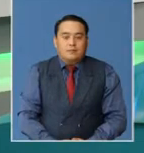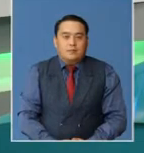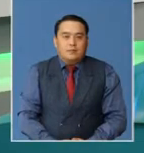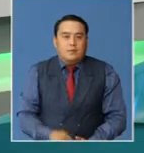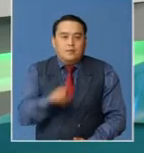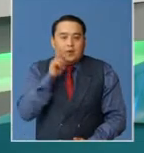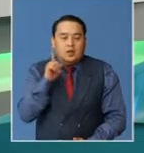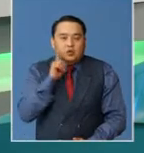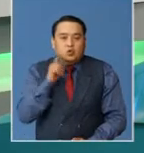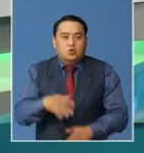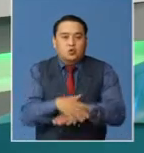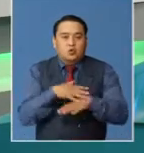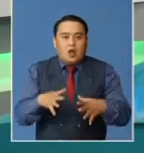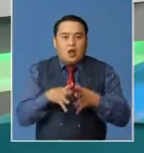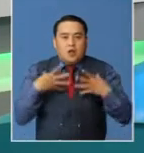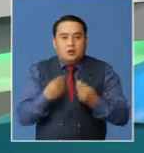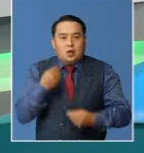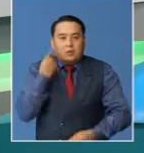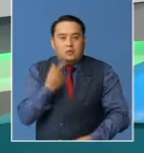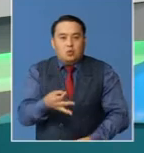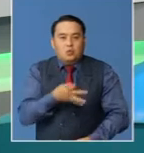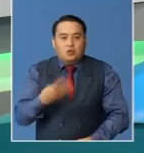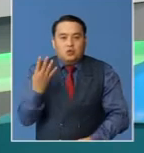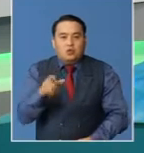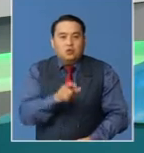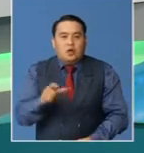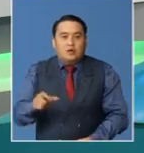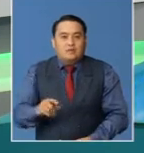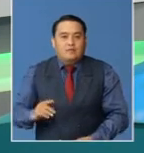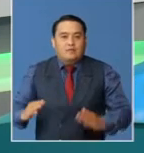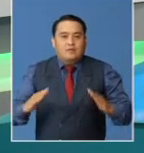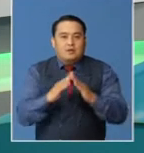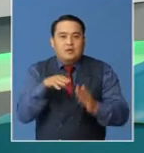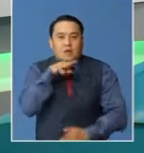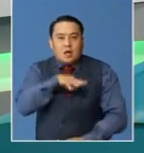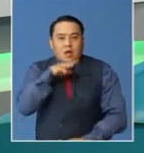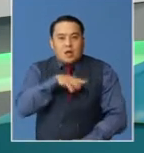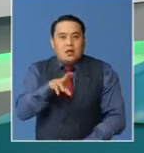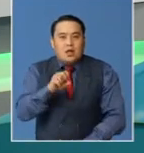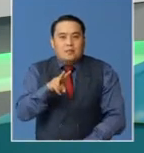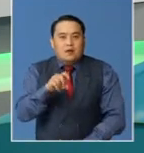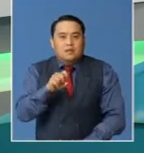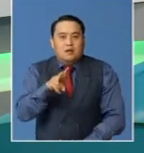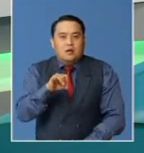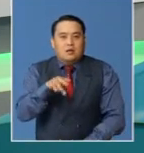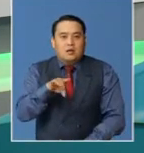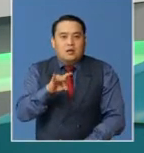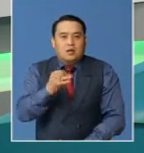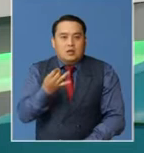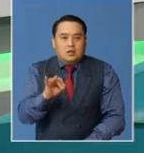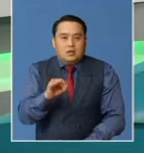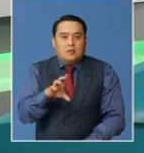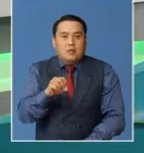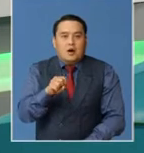Молодежь края ЖТСУ покоряет вершины гор. Команда из 4 человек взошла на пики Тикили, Лабасе, Хантенгри, Фурманова